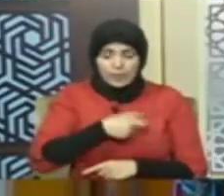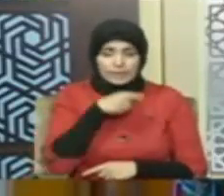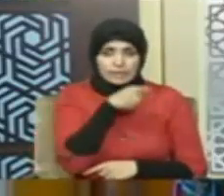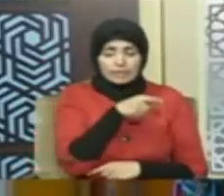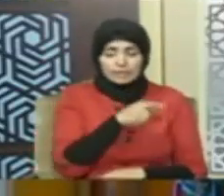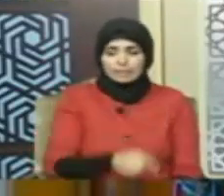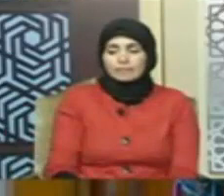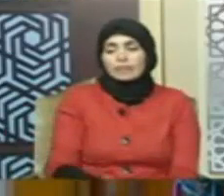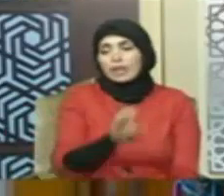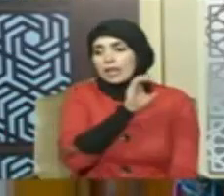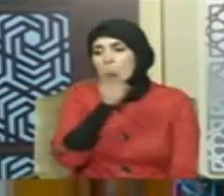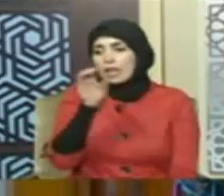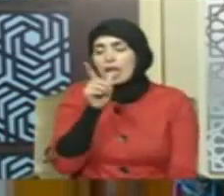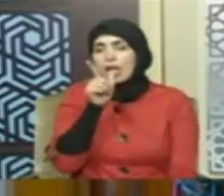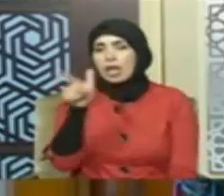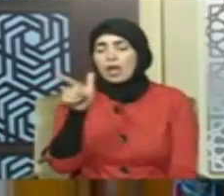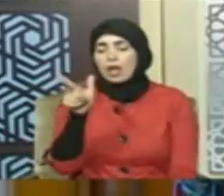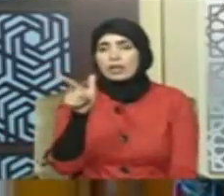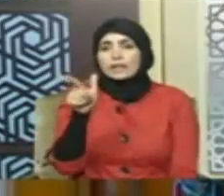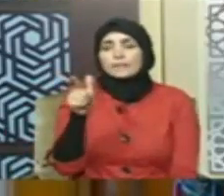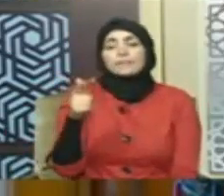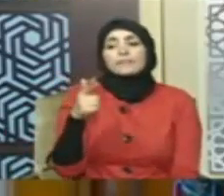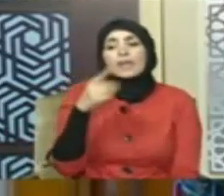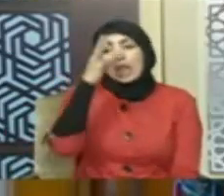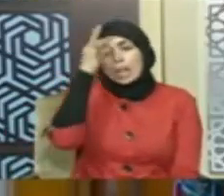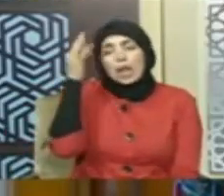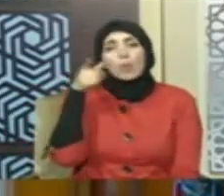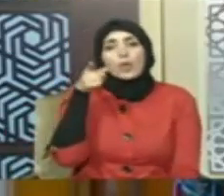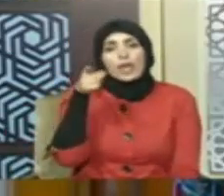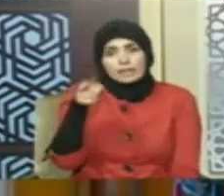قال: إن كنت تقصد